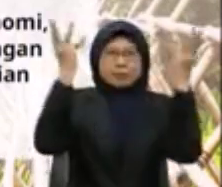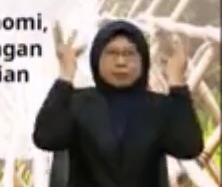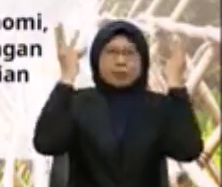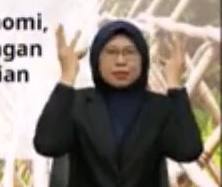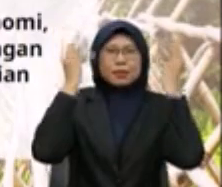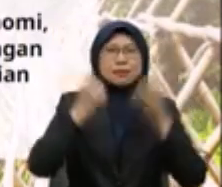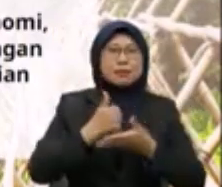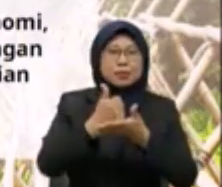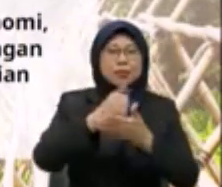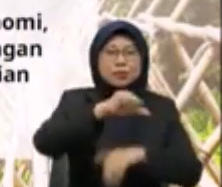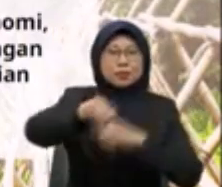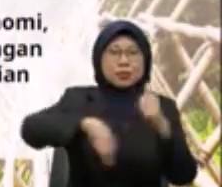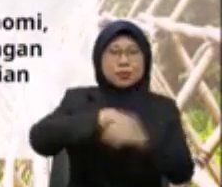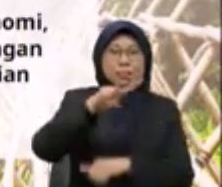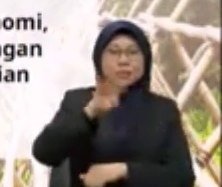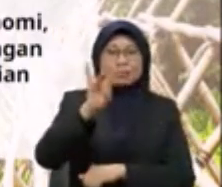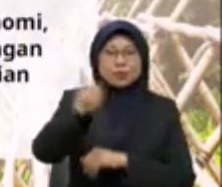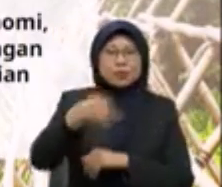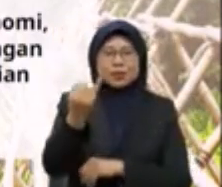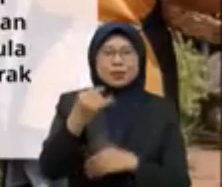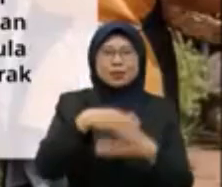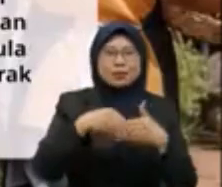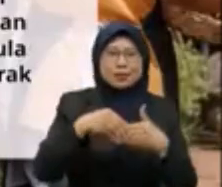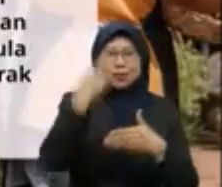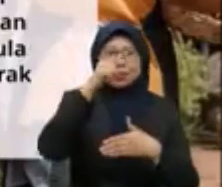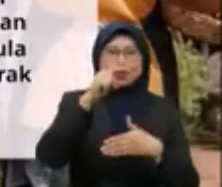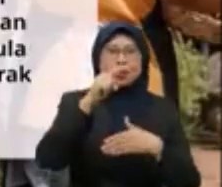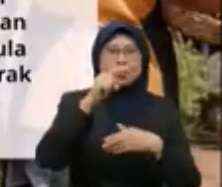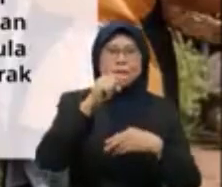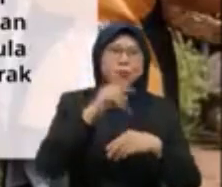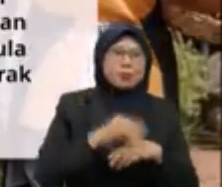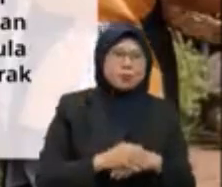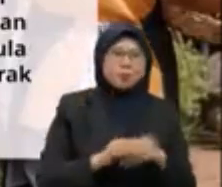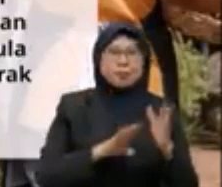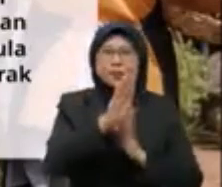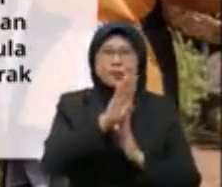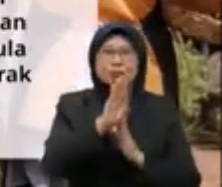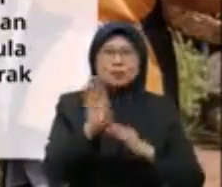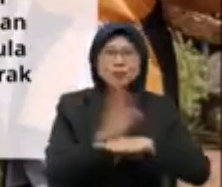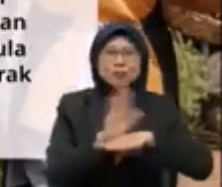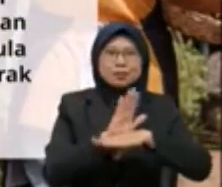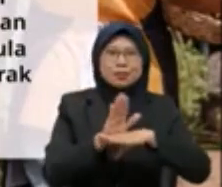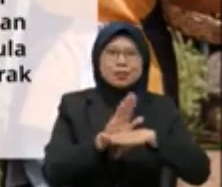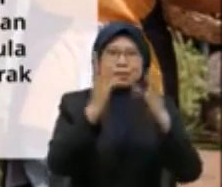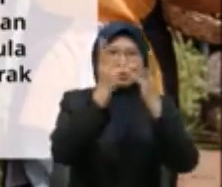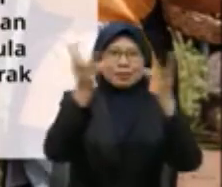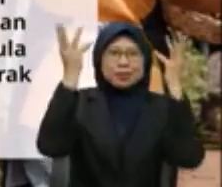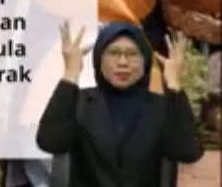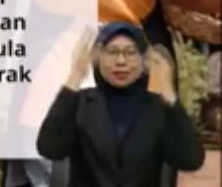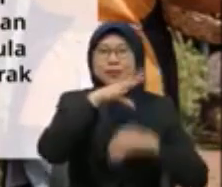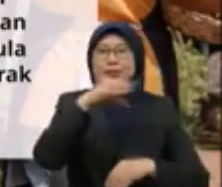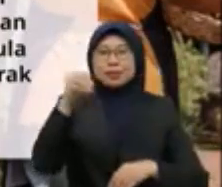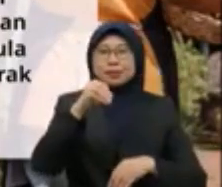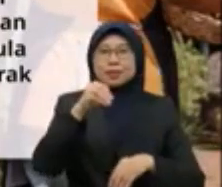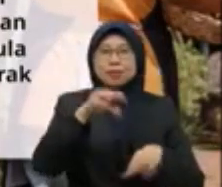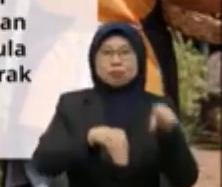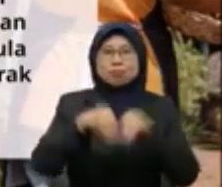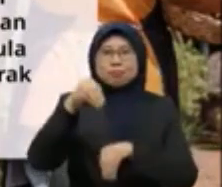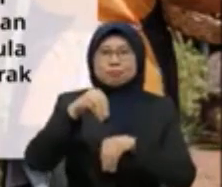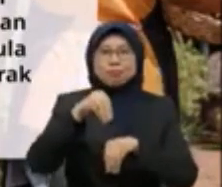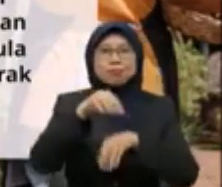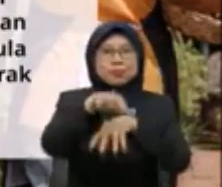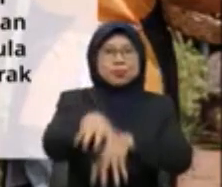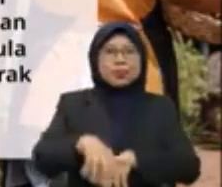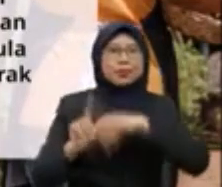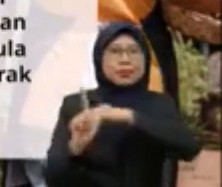sosial. 28 juta ringgit untuk pembangunan usahawan orang asli serta penanaman